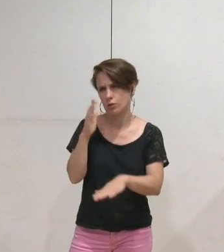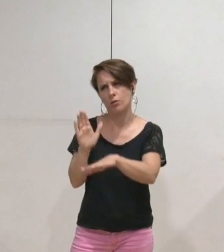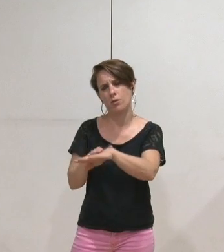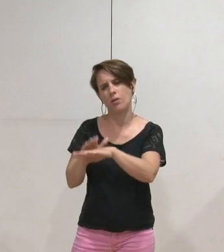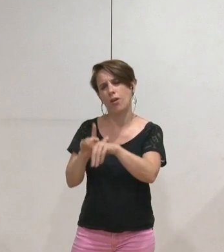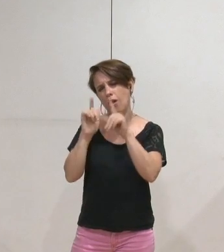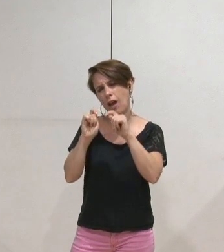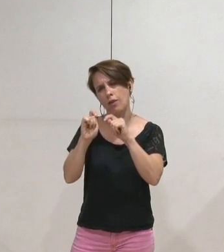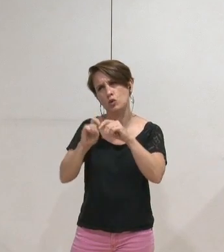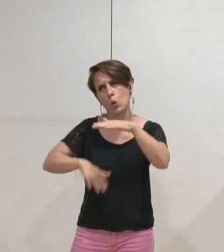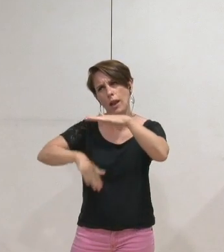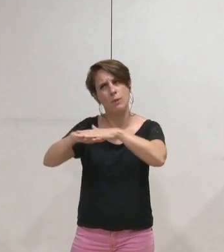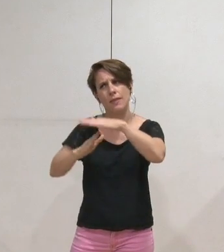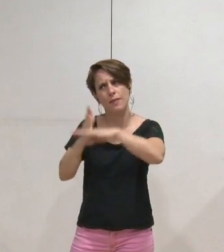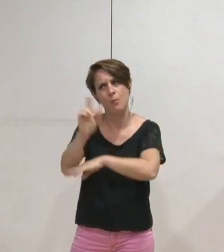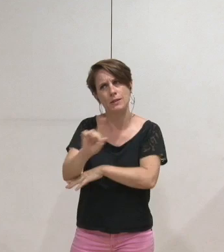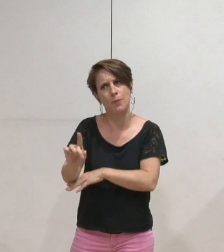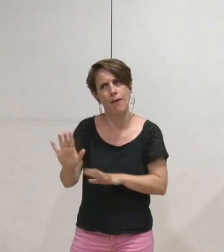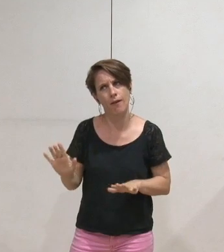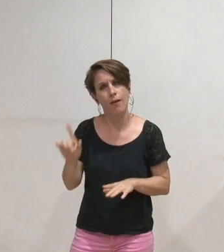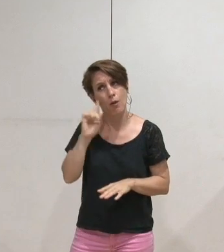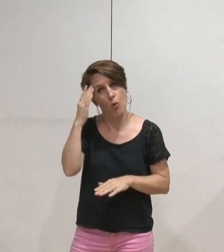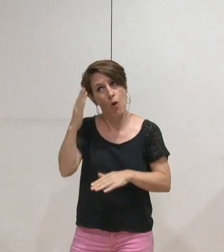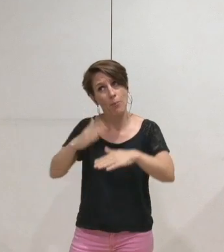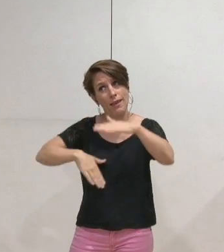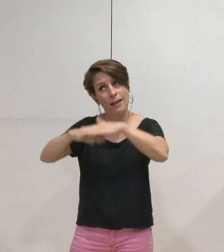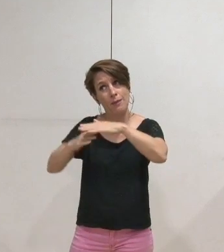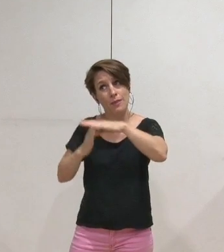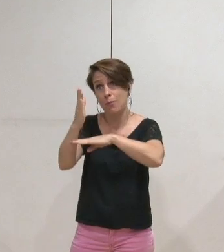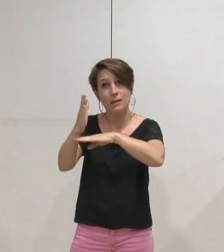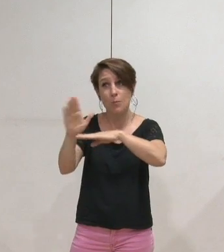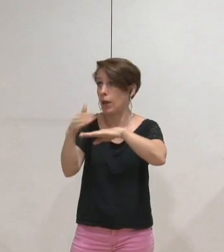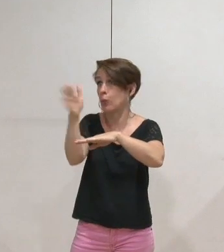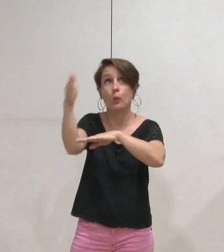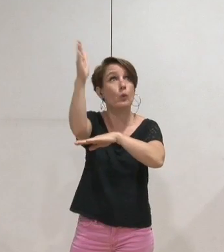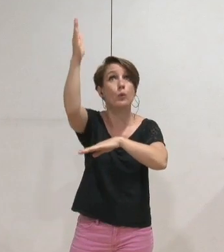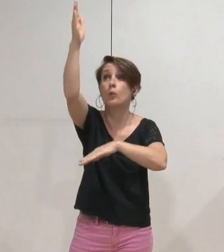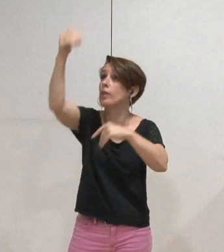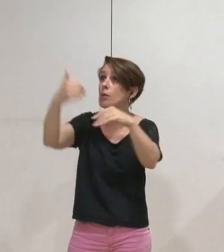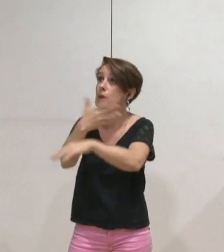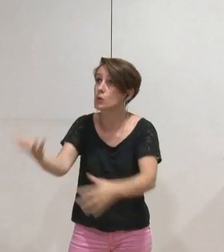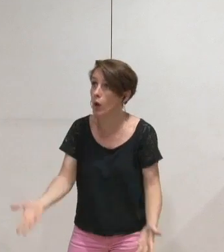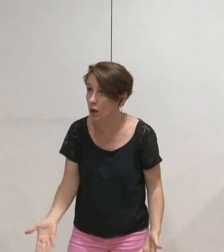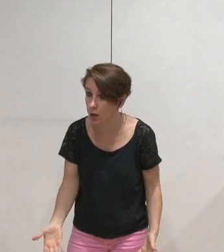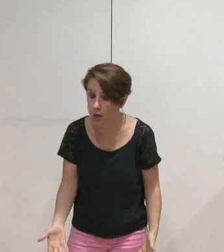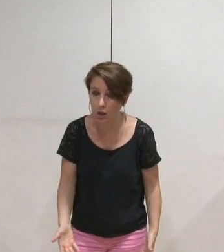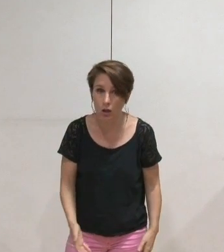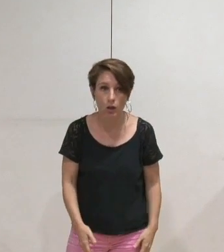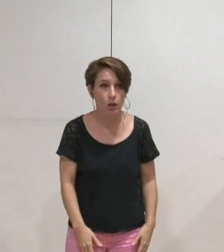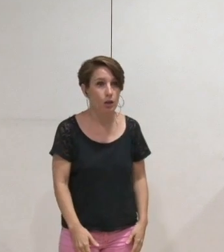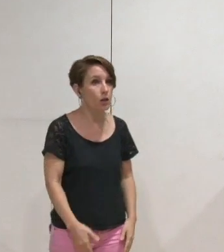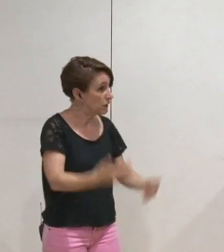dépasser monsieur chamusi car quand on dépasse les bornes il n'y a plus de limite on ne sait pas où vous allez finir par